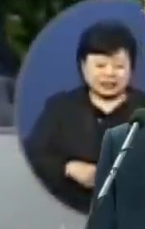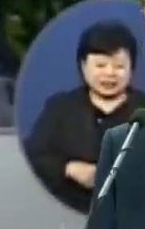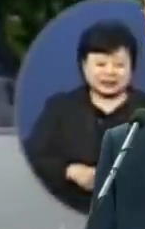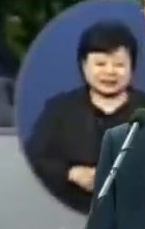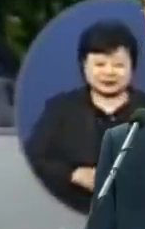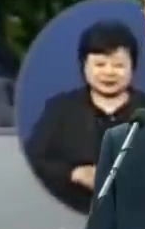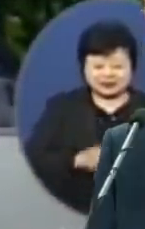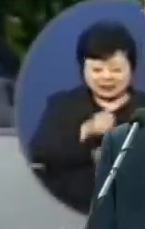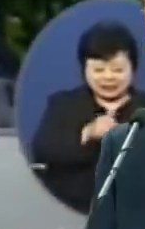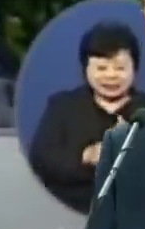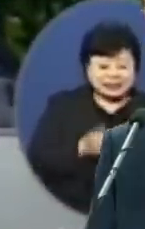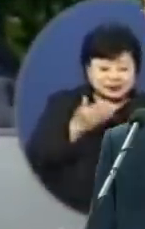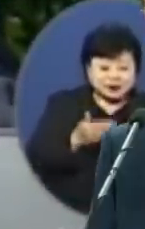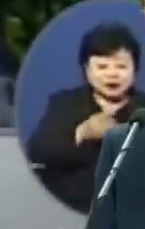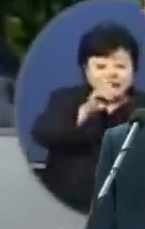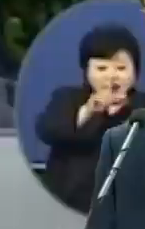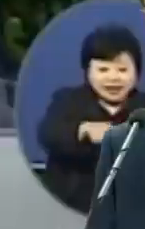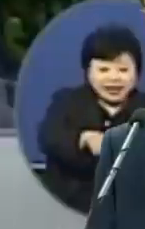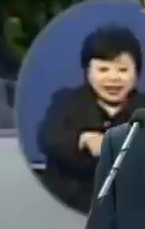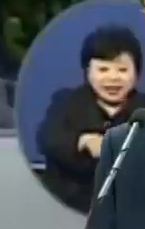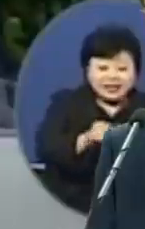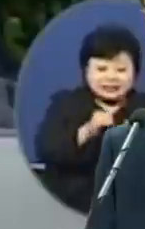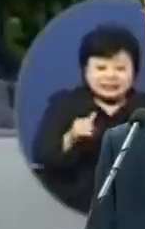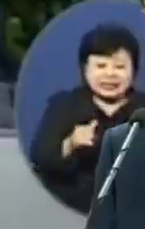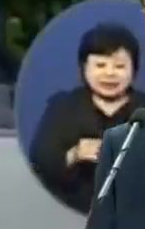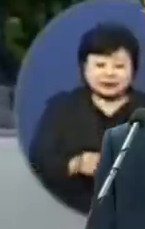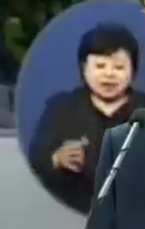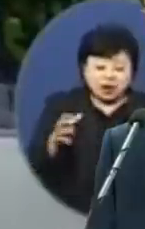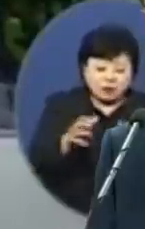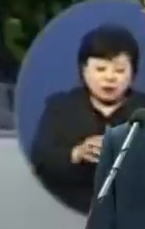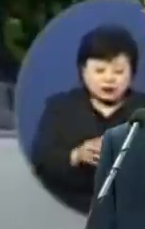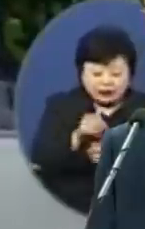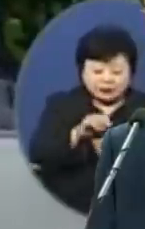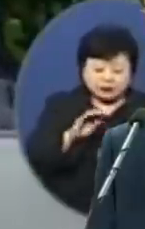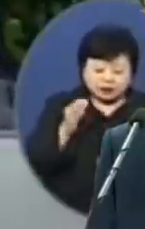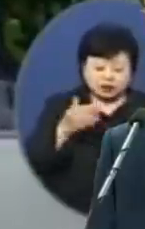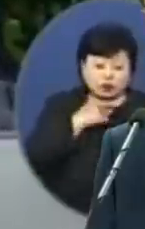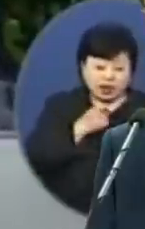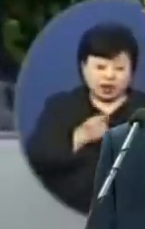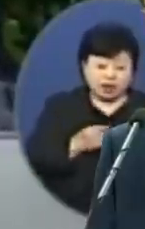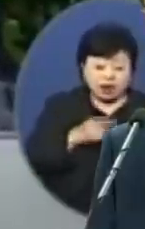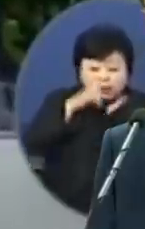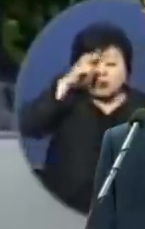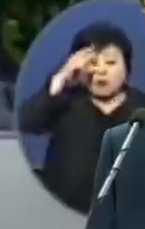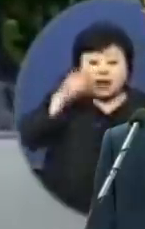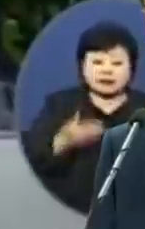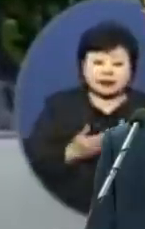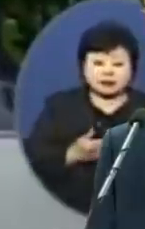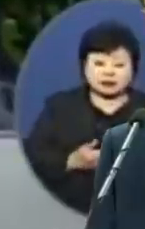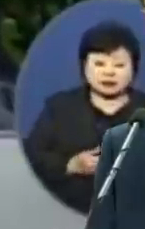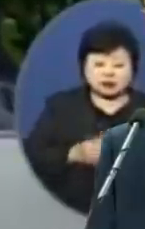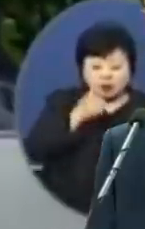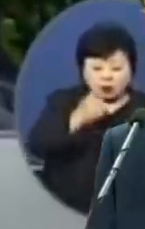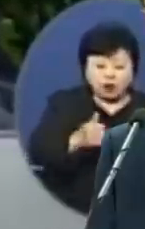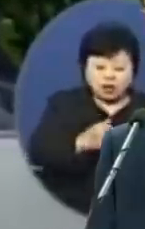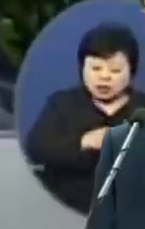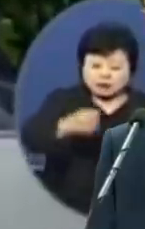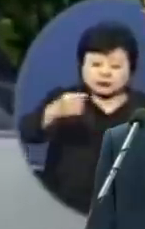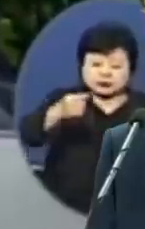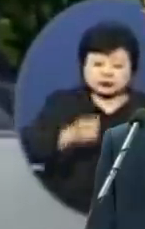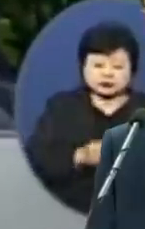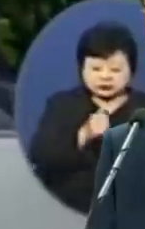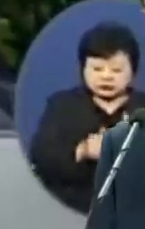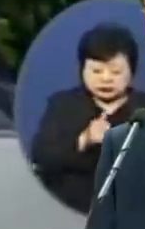하나님께서는 어떠한 시대에도 사람들이 뭉쳐서 하나님과 동등되고 하나님과 주권 다툼을 할